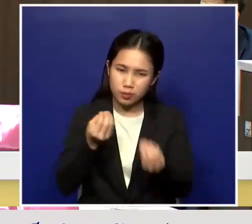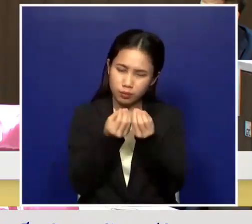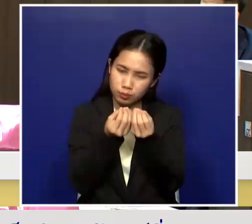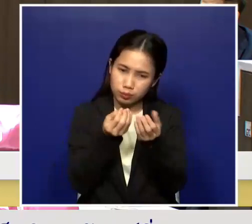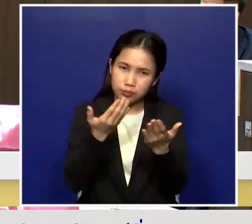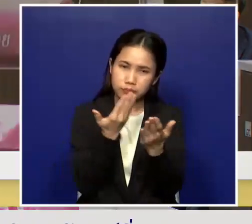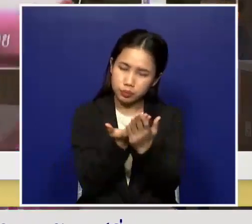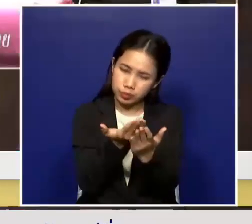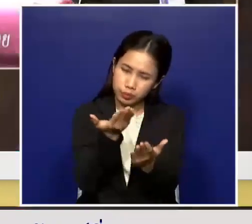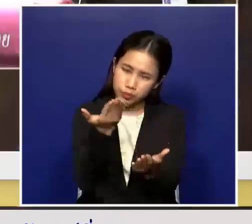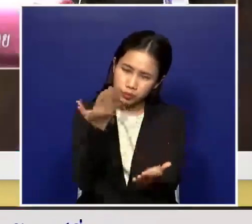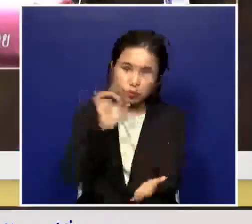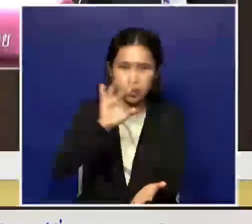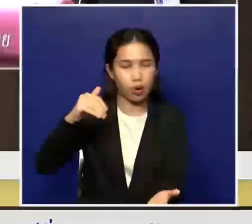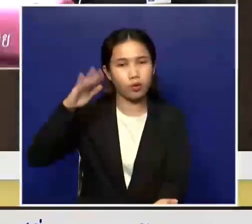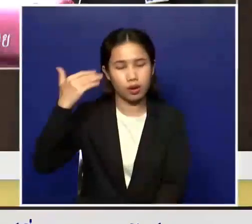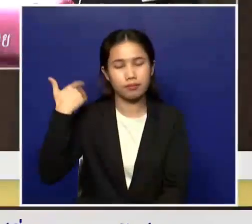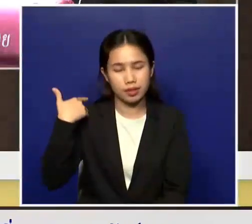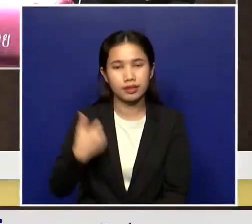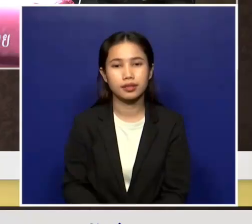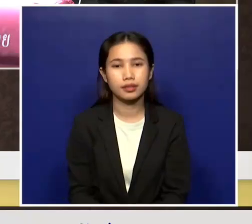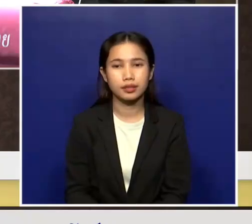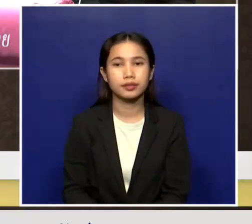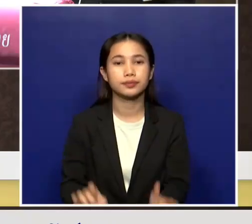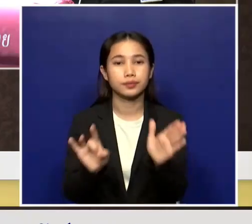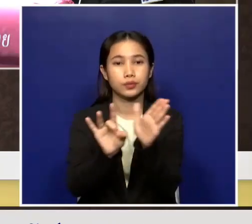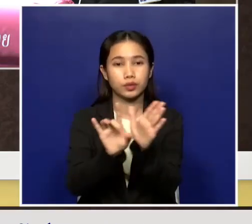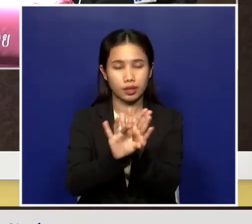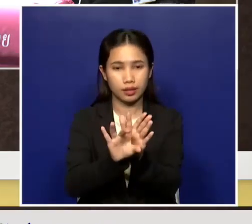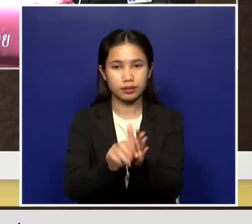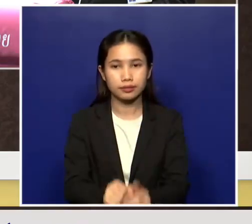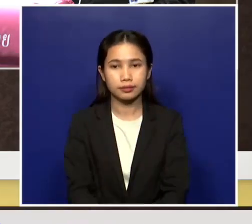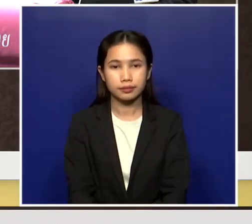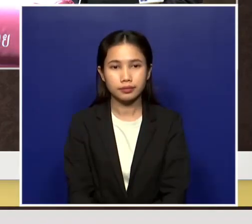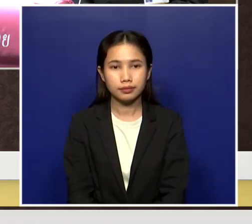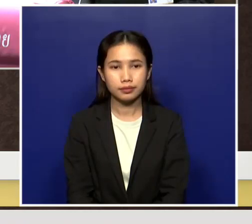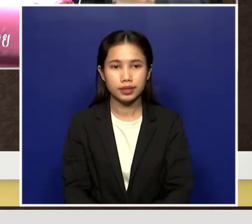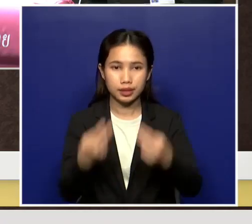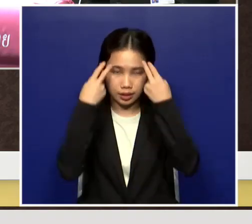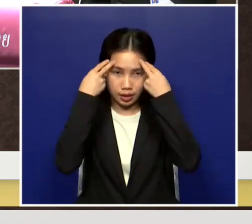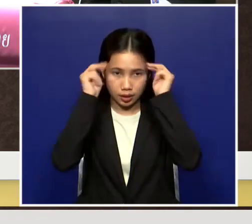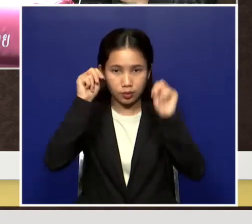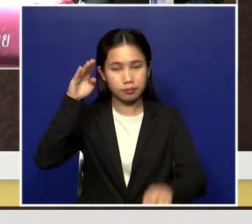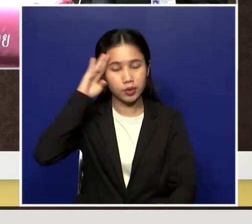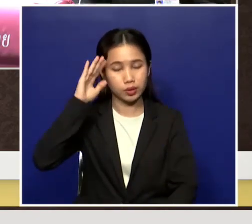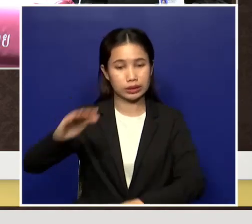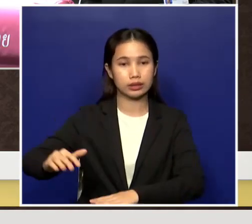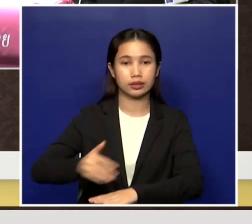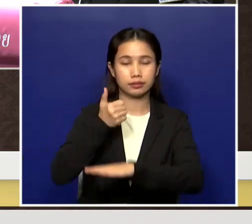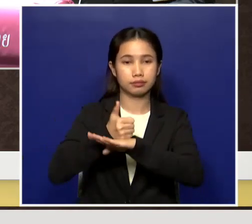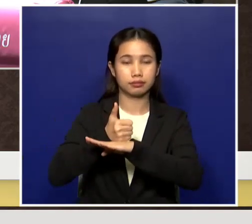จิ้มเท่านั้นเองสุดท้ายนี้ตั้งแต่ที่คุณประยุทธ์ยึดอำนาจไป